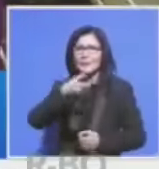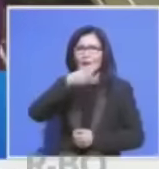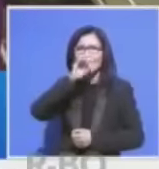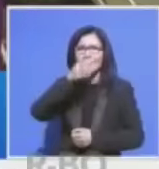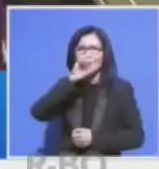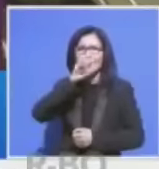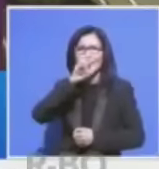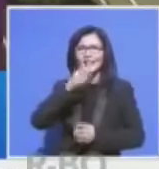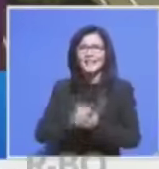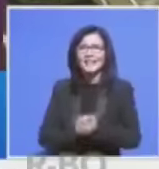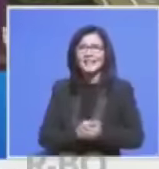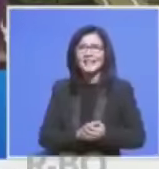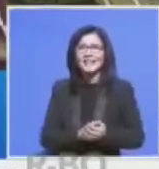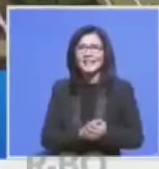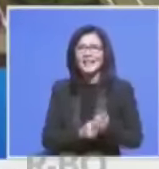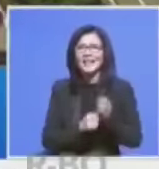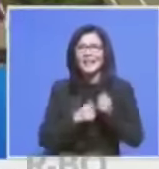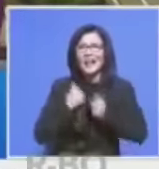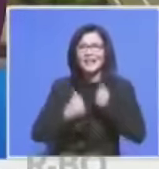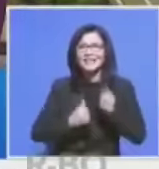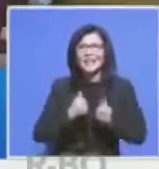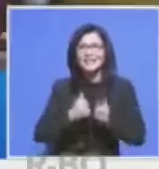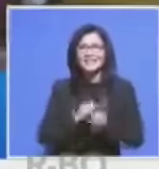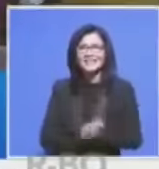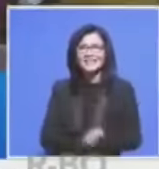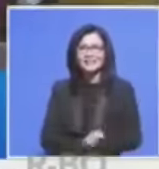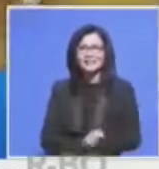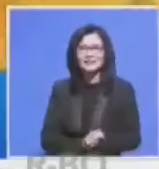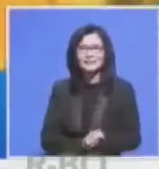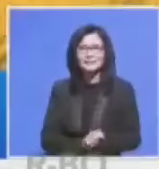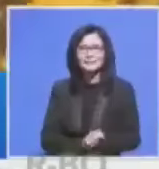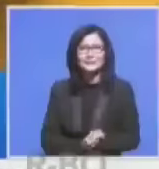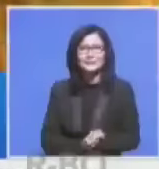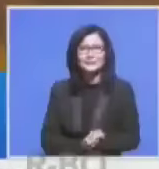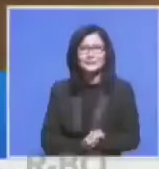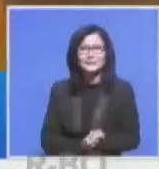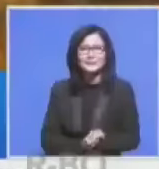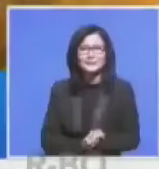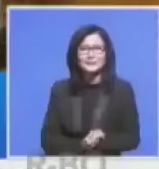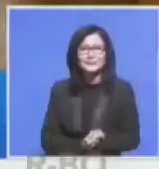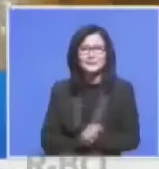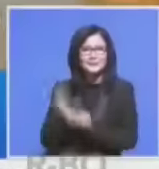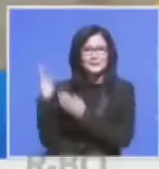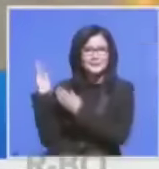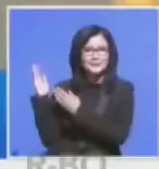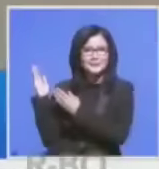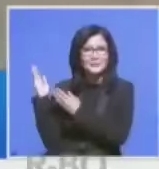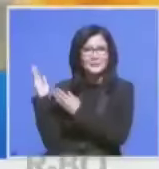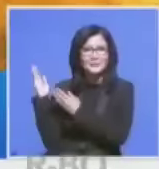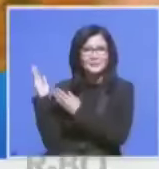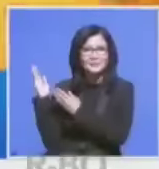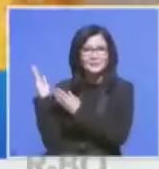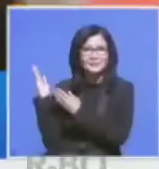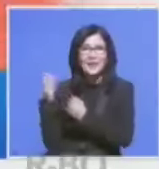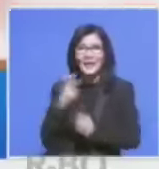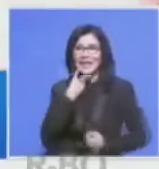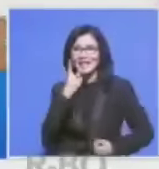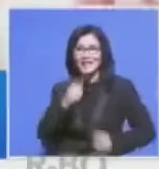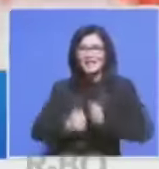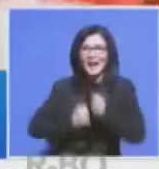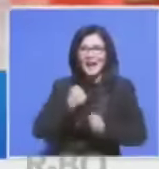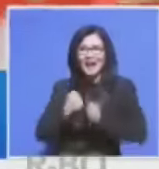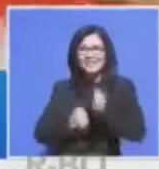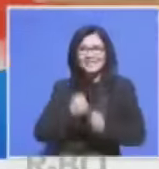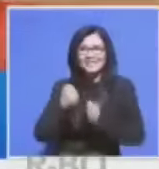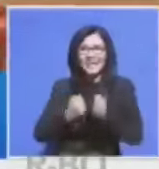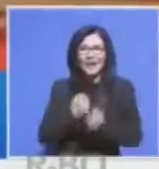sambil melakukan atraksi. Kita simak liputannya berikut ini. Lihatlah aksi yang satu ini.